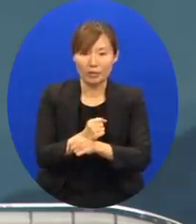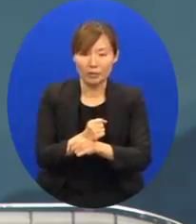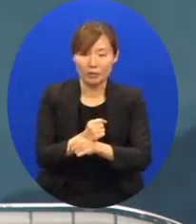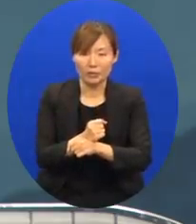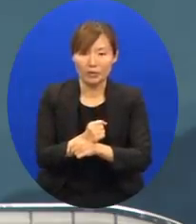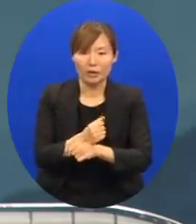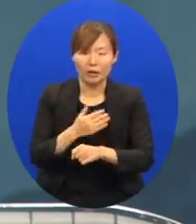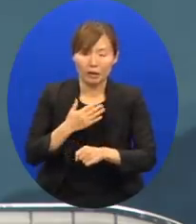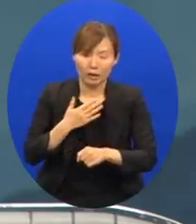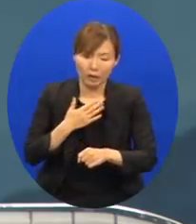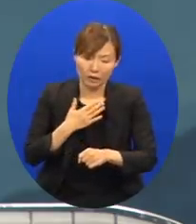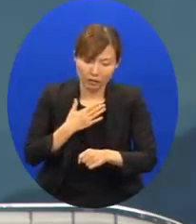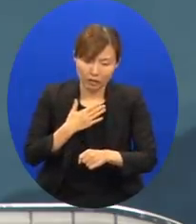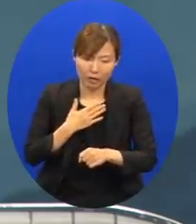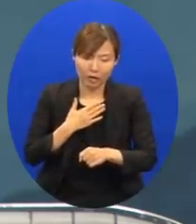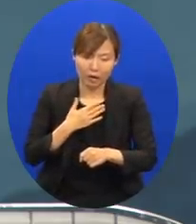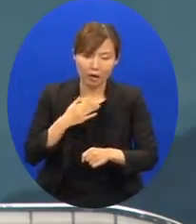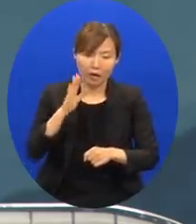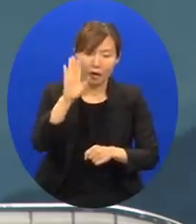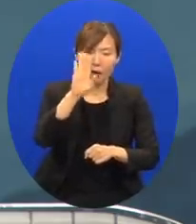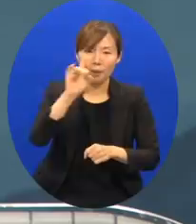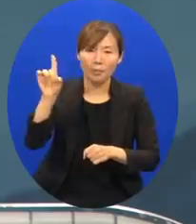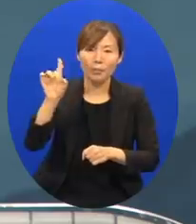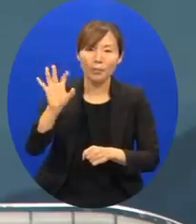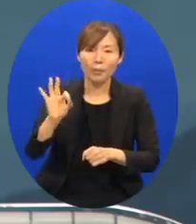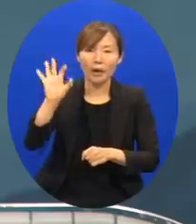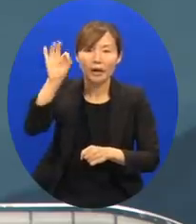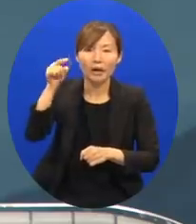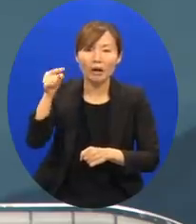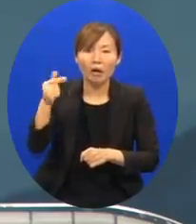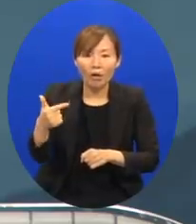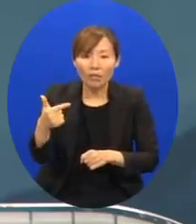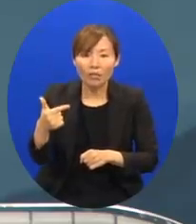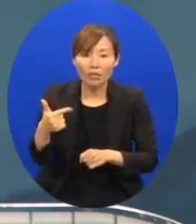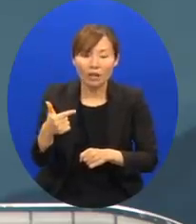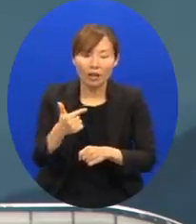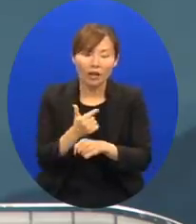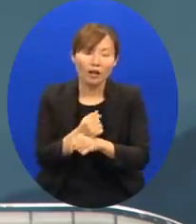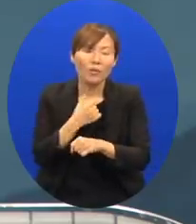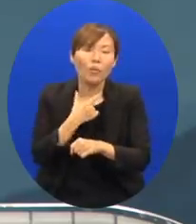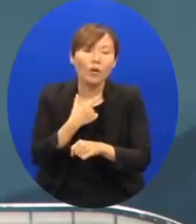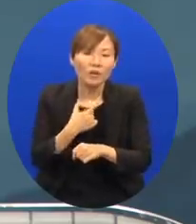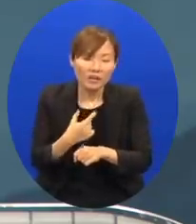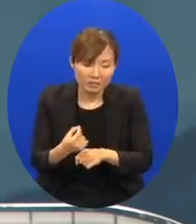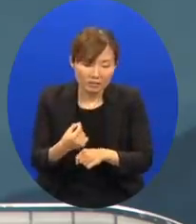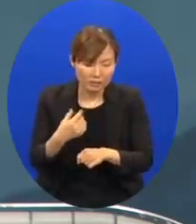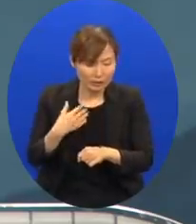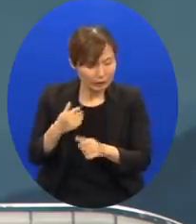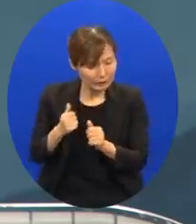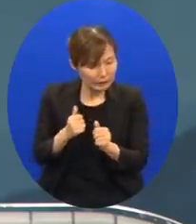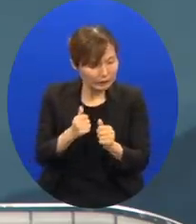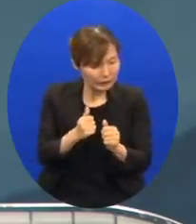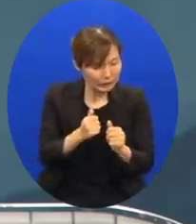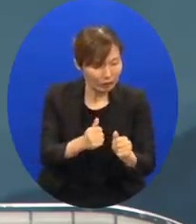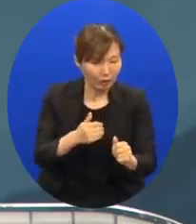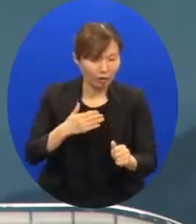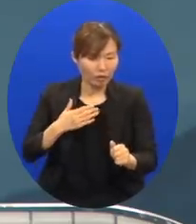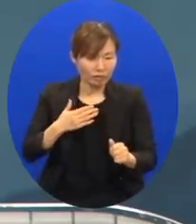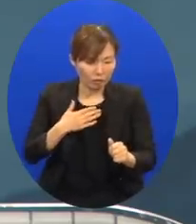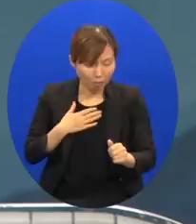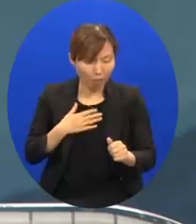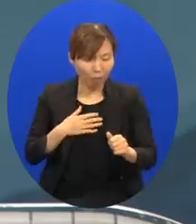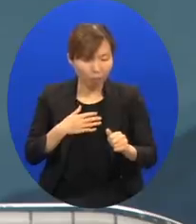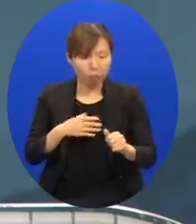보니까 방언을 해야 되겠 길래 방 원하는 사람 따라다니면서 들어보니까 아무렇게나 낙 말하면